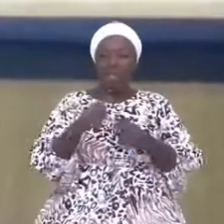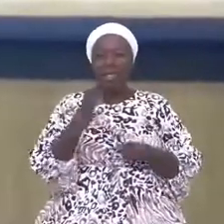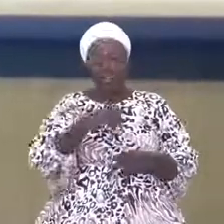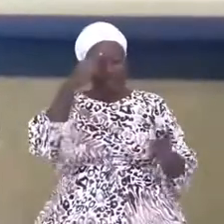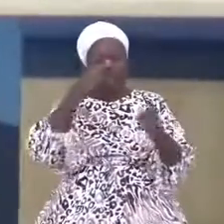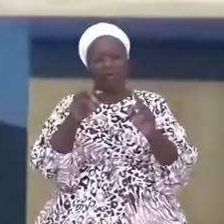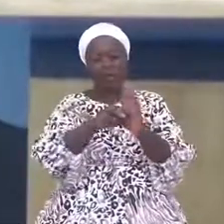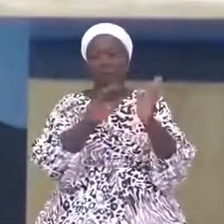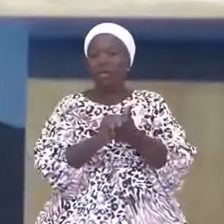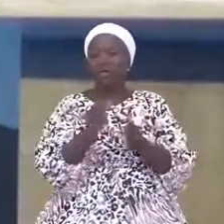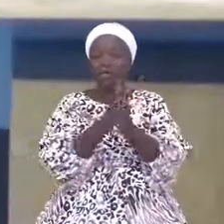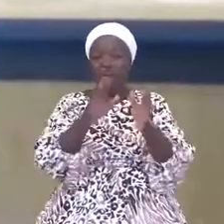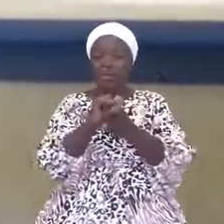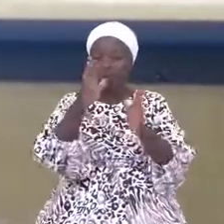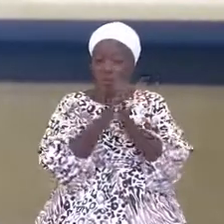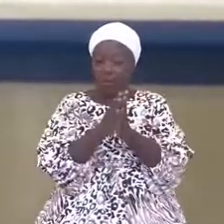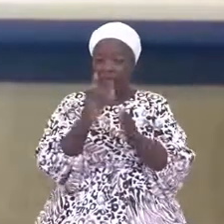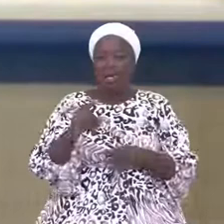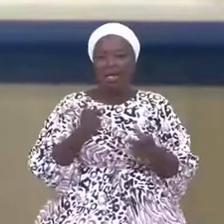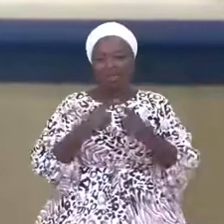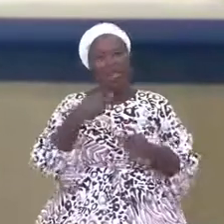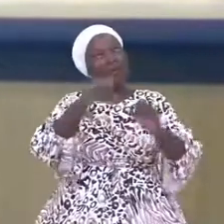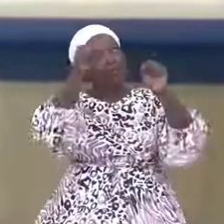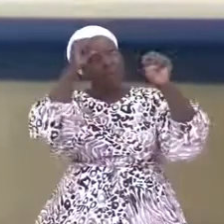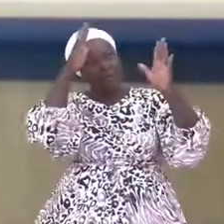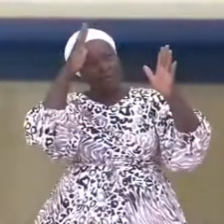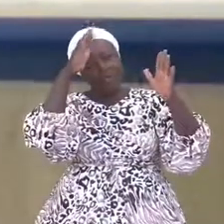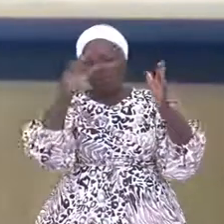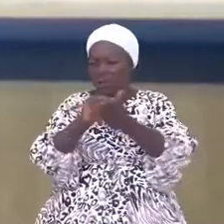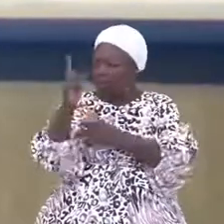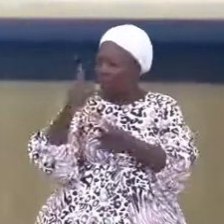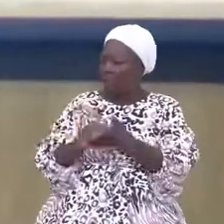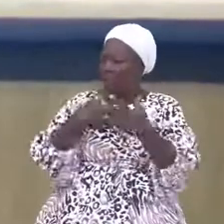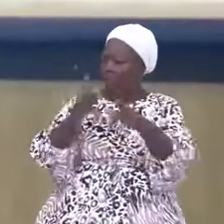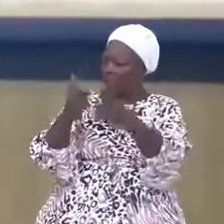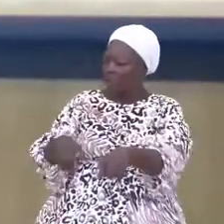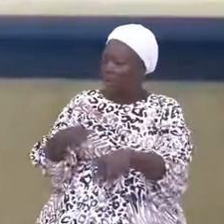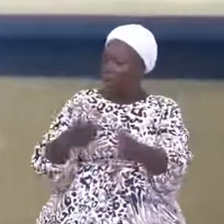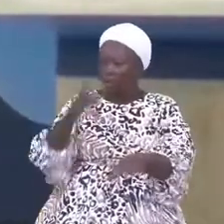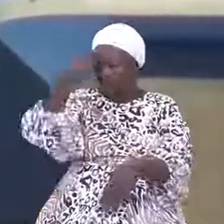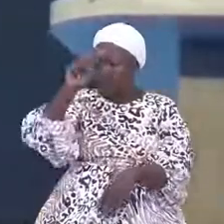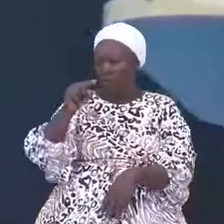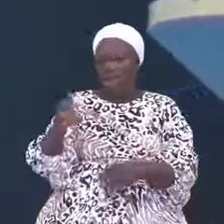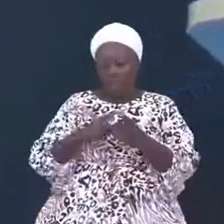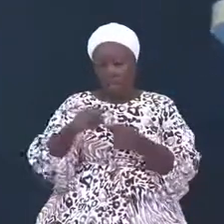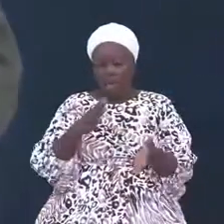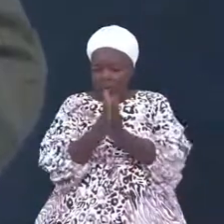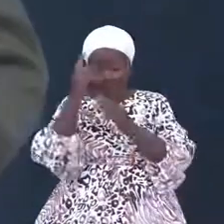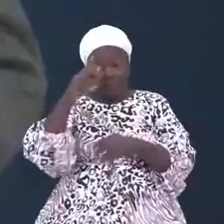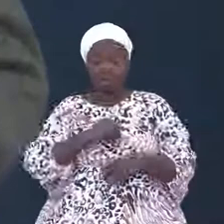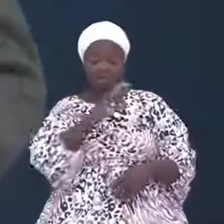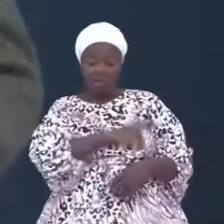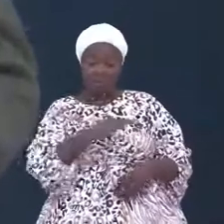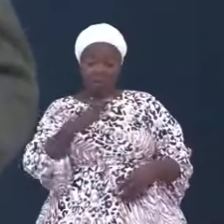son décret, il ajoute son accord à la prière que tu fais et dit Père, c'est celui-là